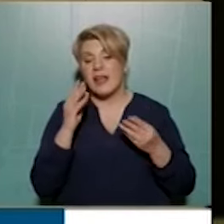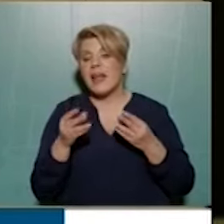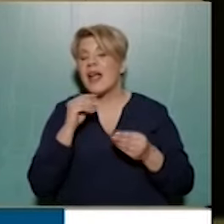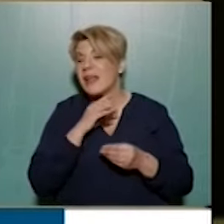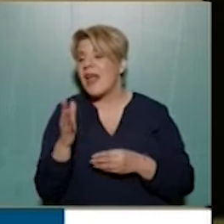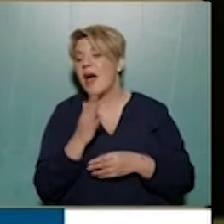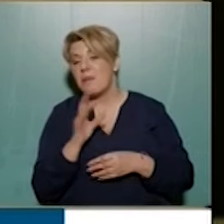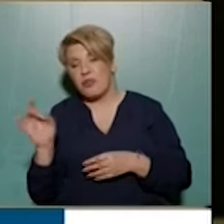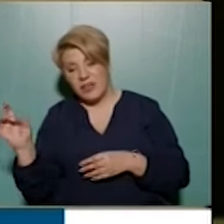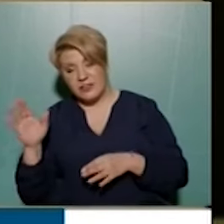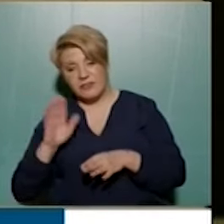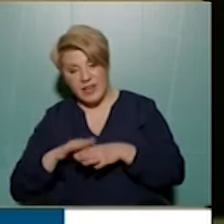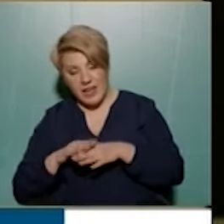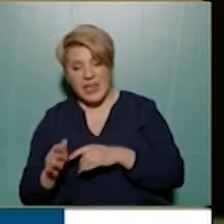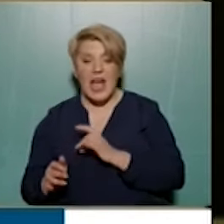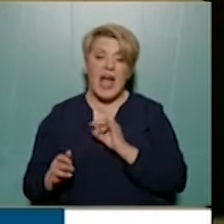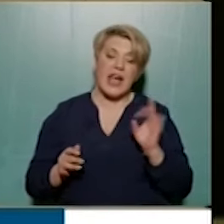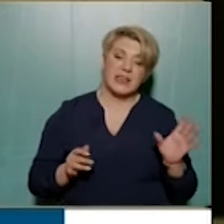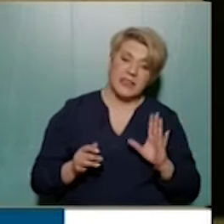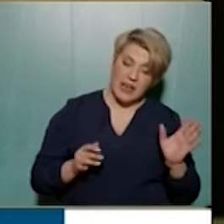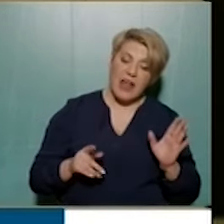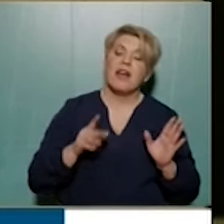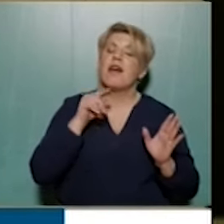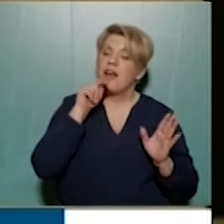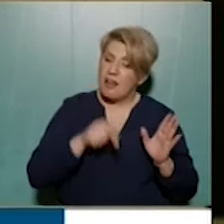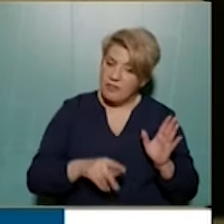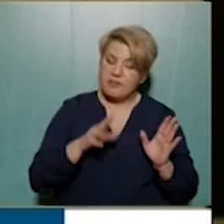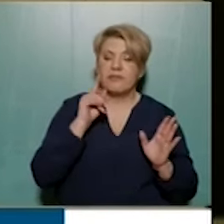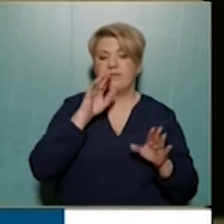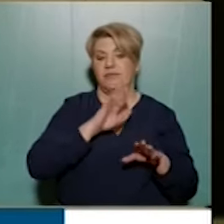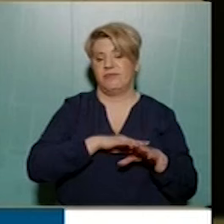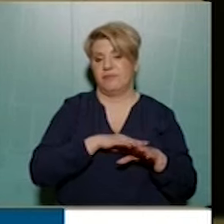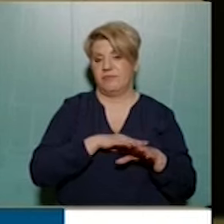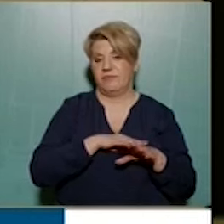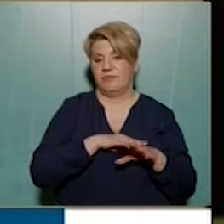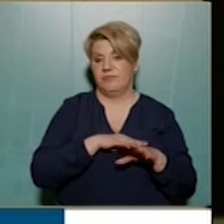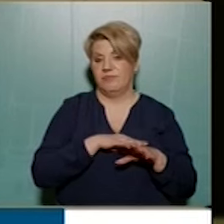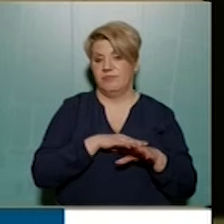δεξιά, κλείνουμε τα μάτια προφανώς και θέλουμε να...